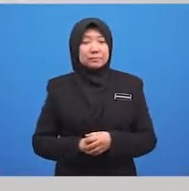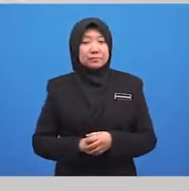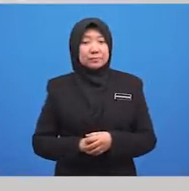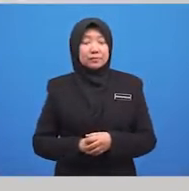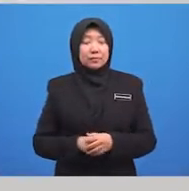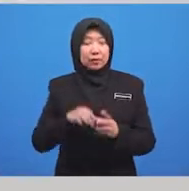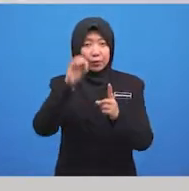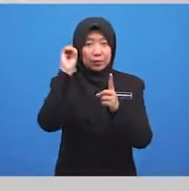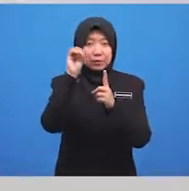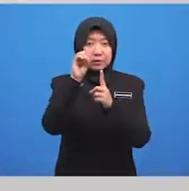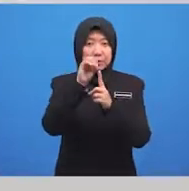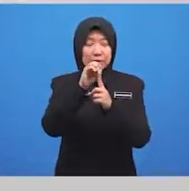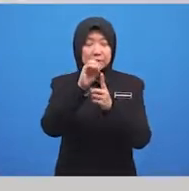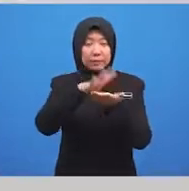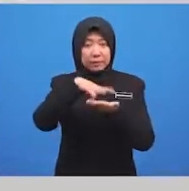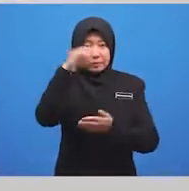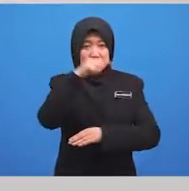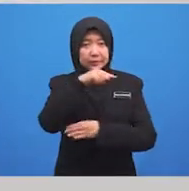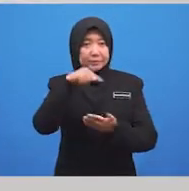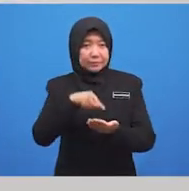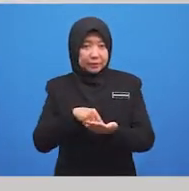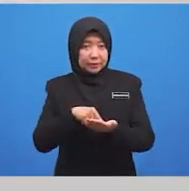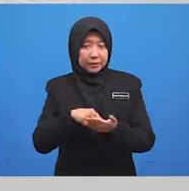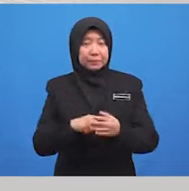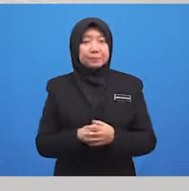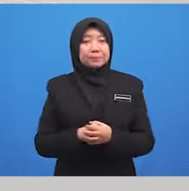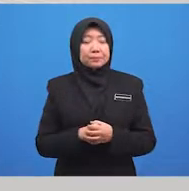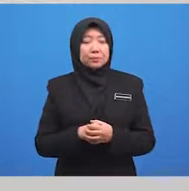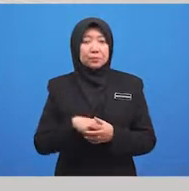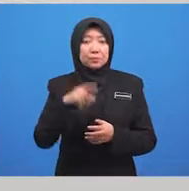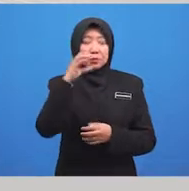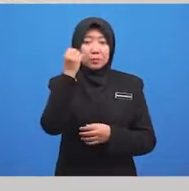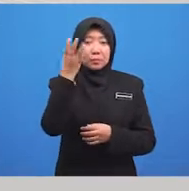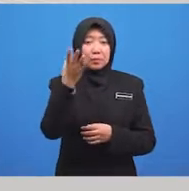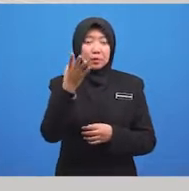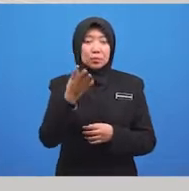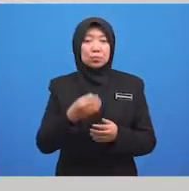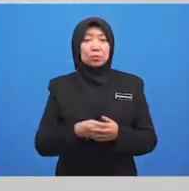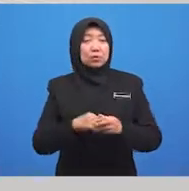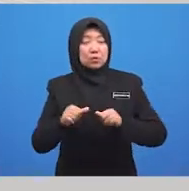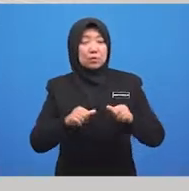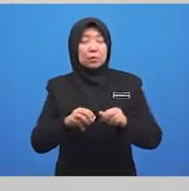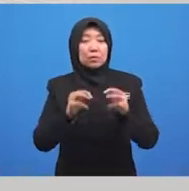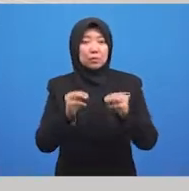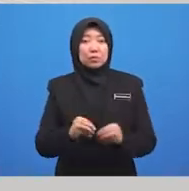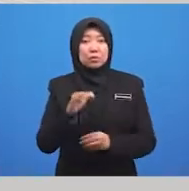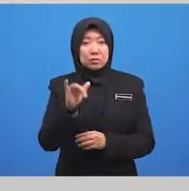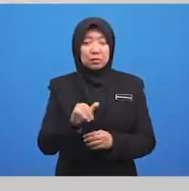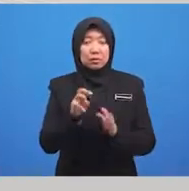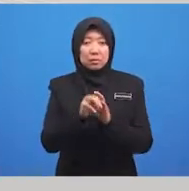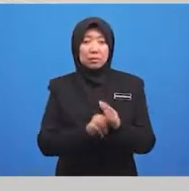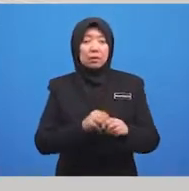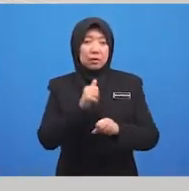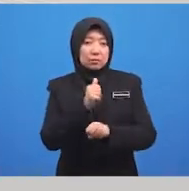Objektif pembelajaran hari ini adalah yang pertama, membahaskan kegiatan manusia yang mengancam hidupan liar